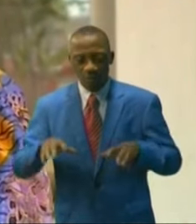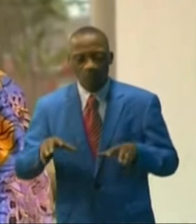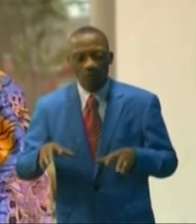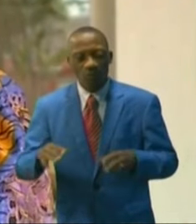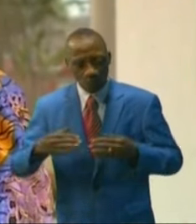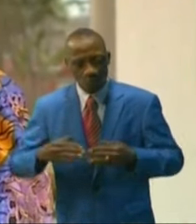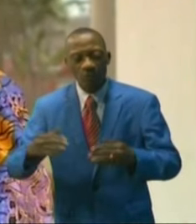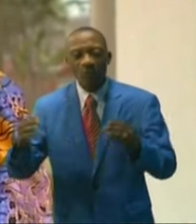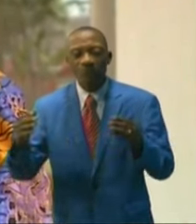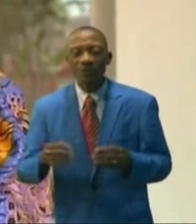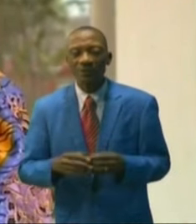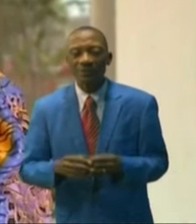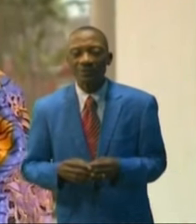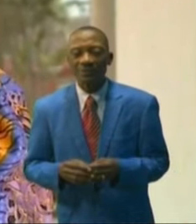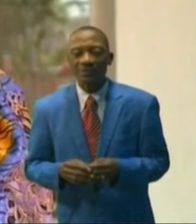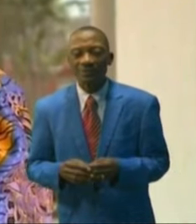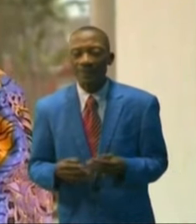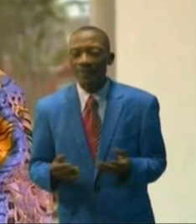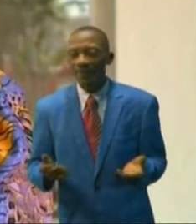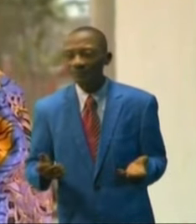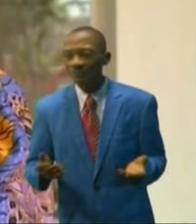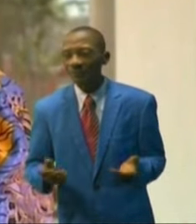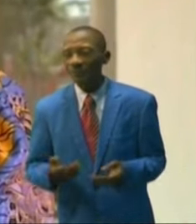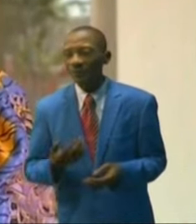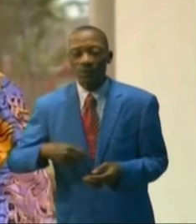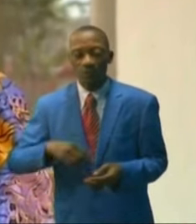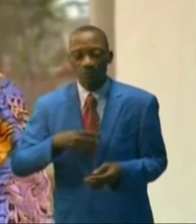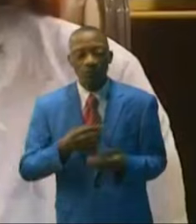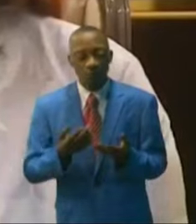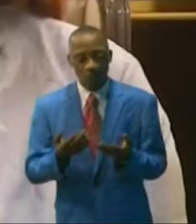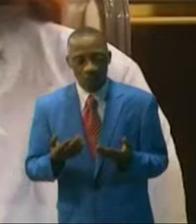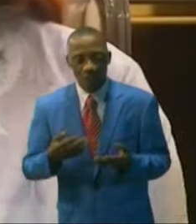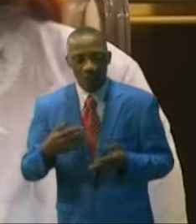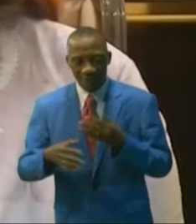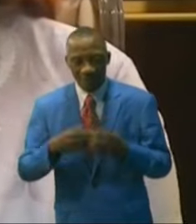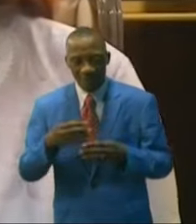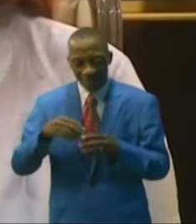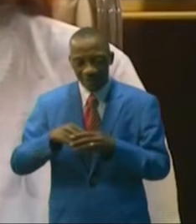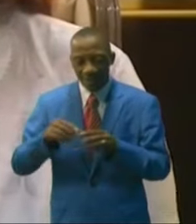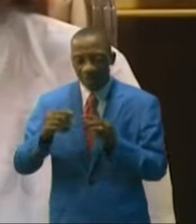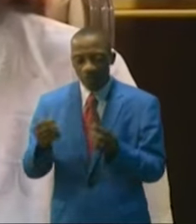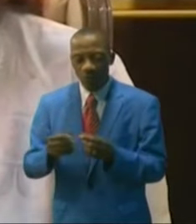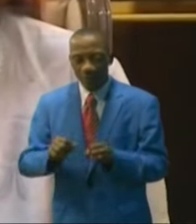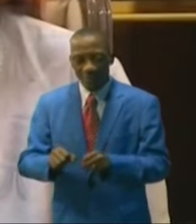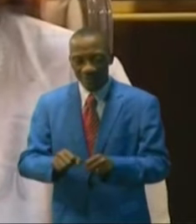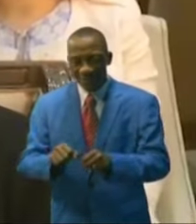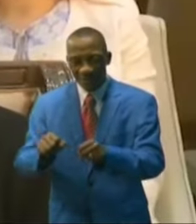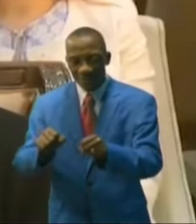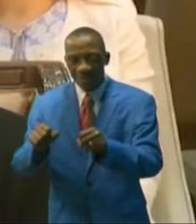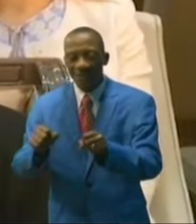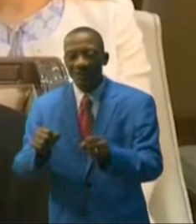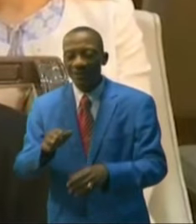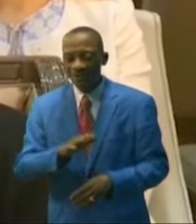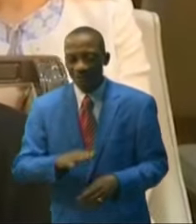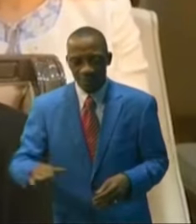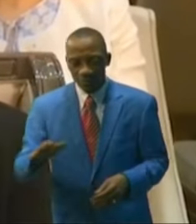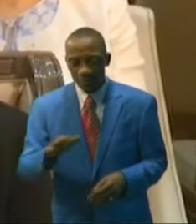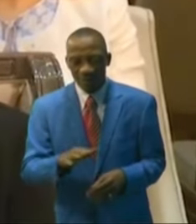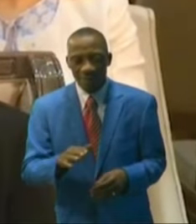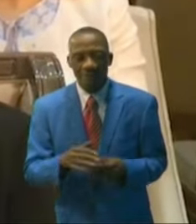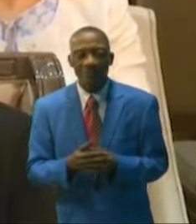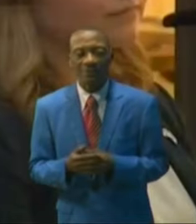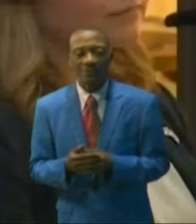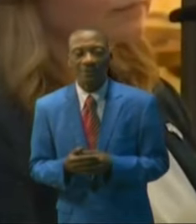aussi d'investissements dans les domaines stratégiques comme les ressources naturelles, avec un accent particulier sur